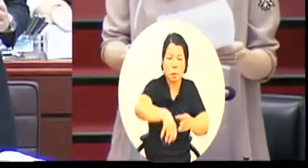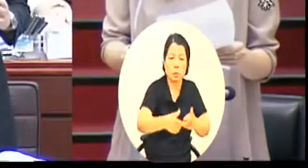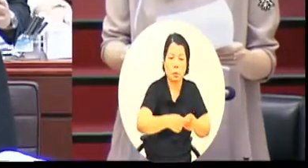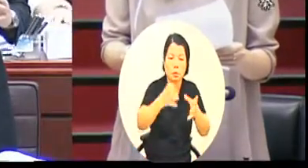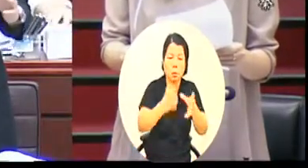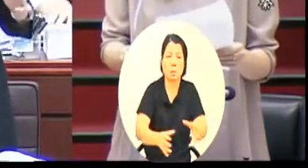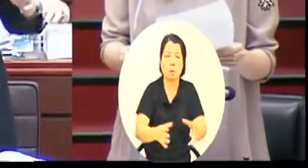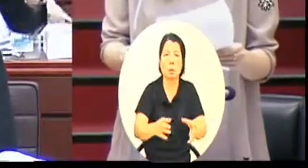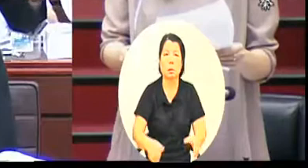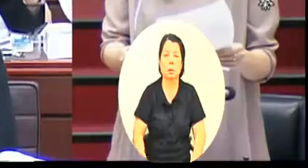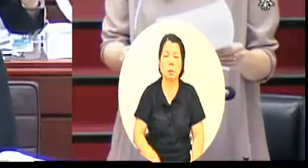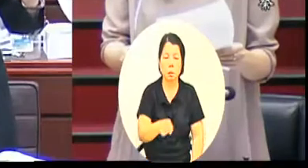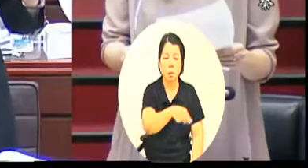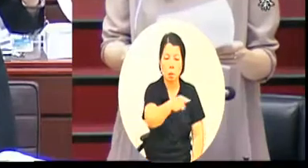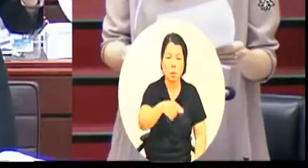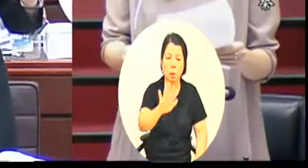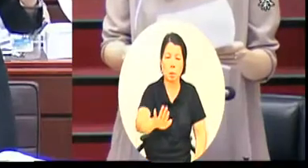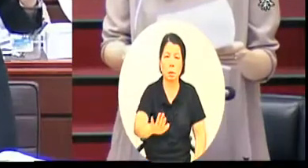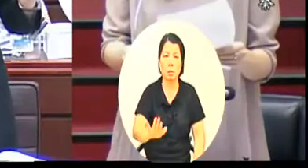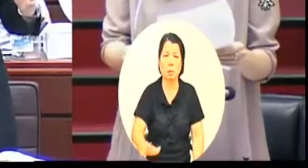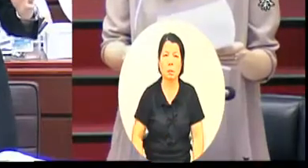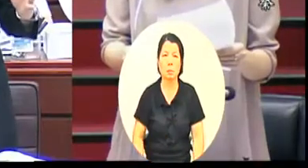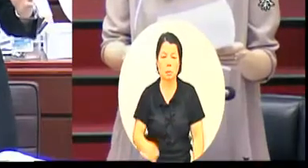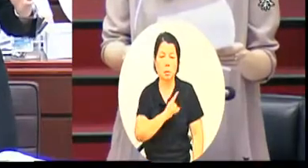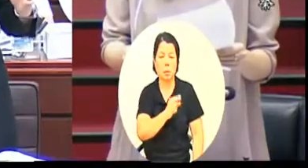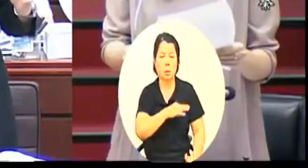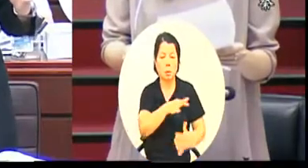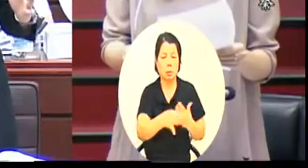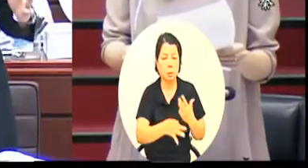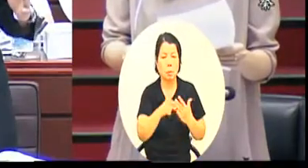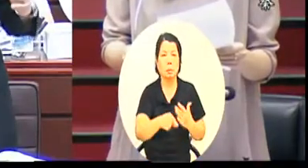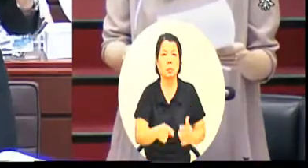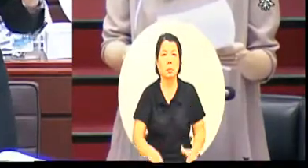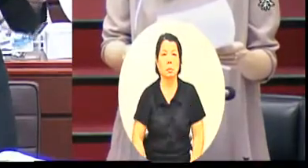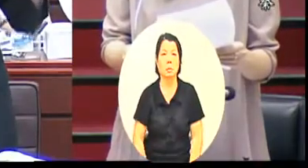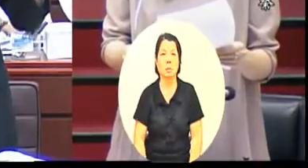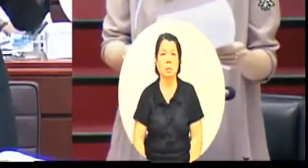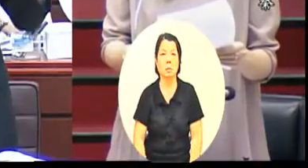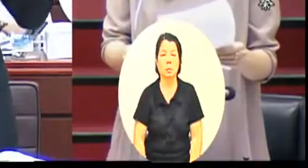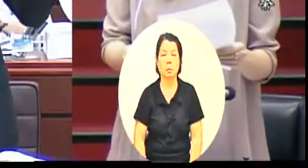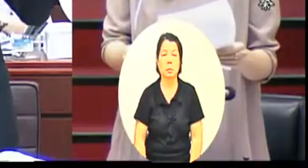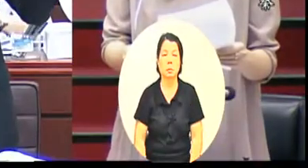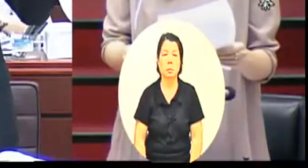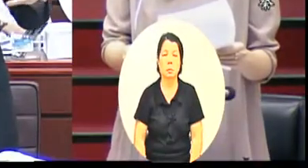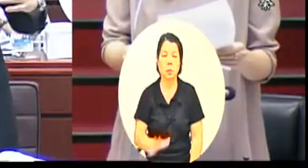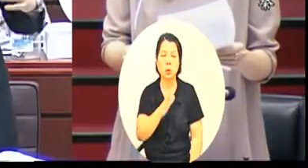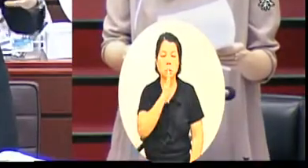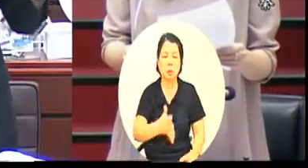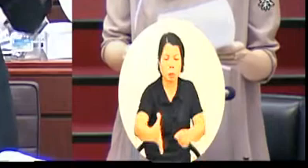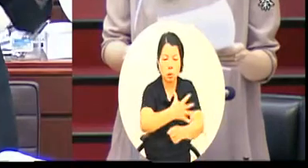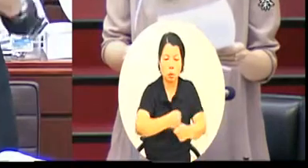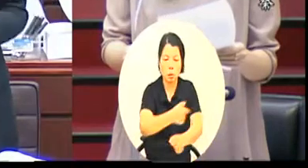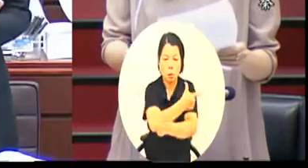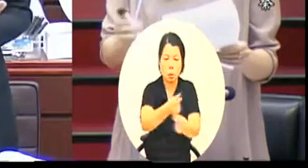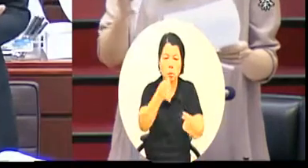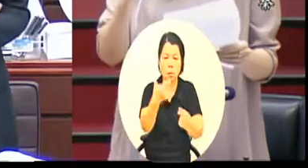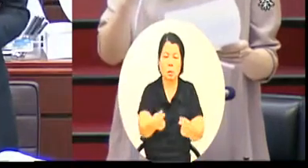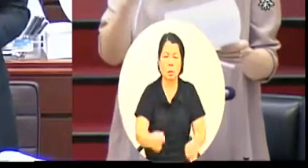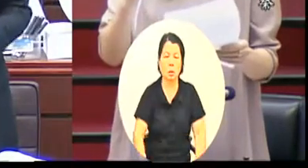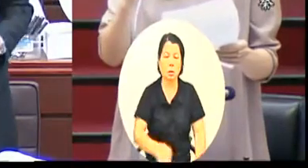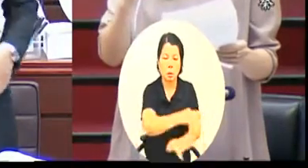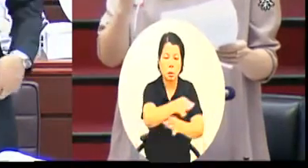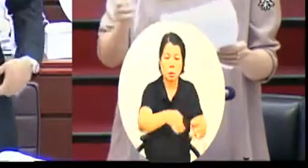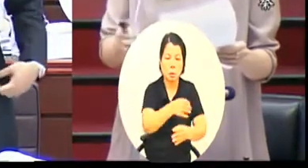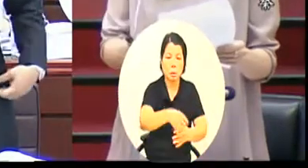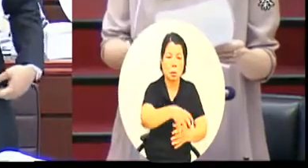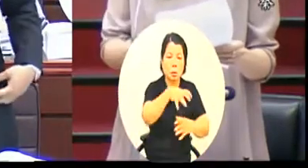它有它的自己的一套的设置的一些规则。那那个是整个全国一致的，是从经济部那边所订